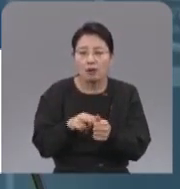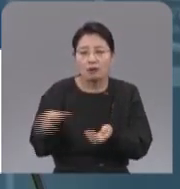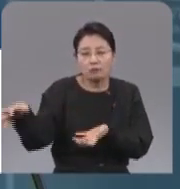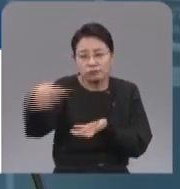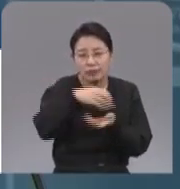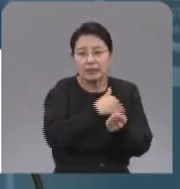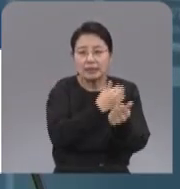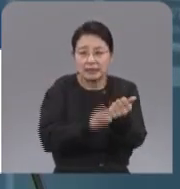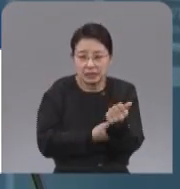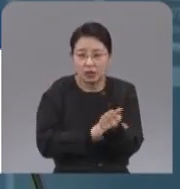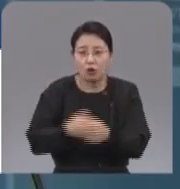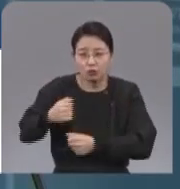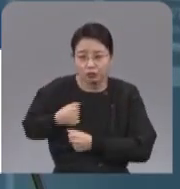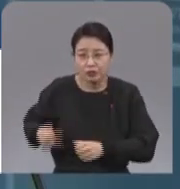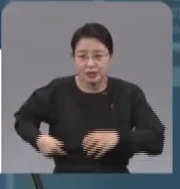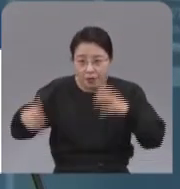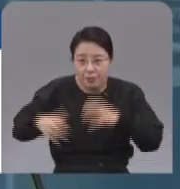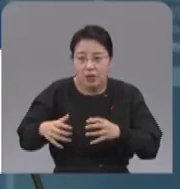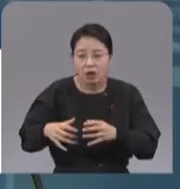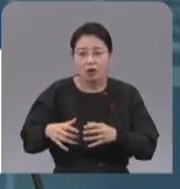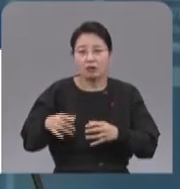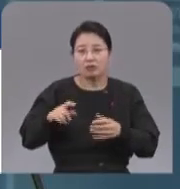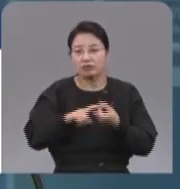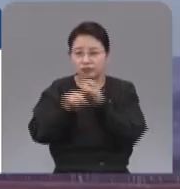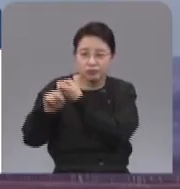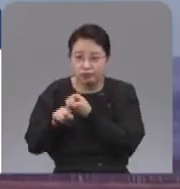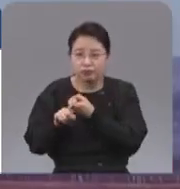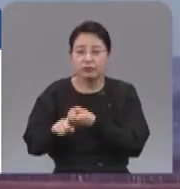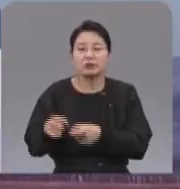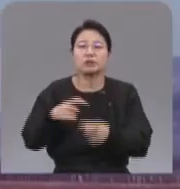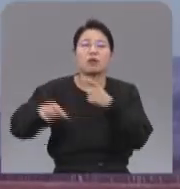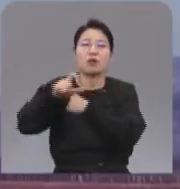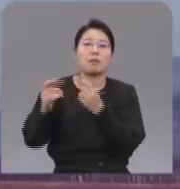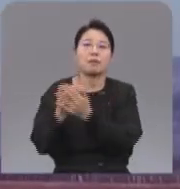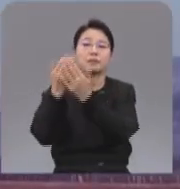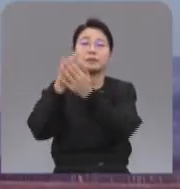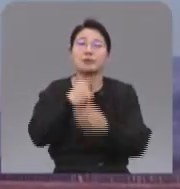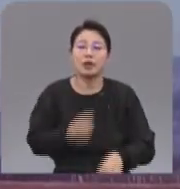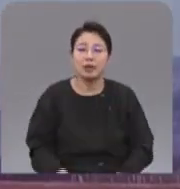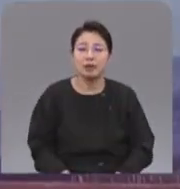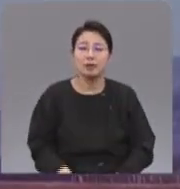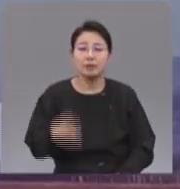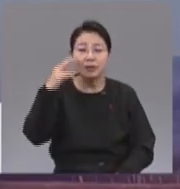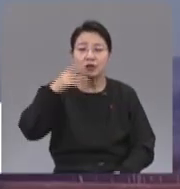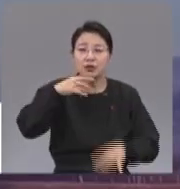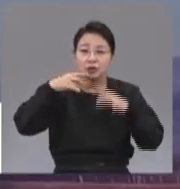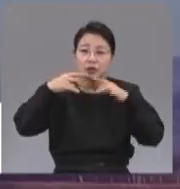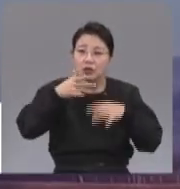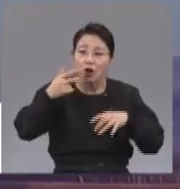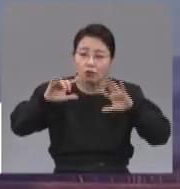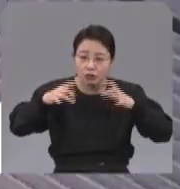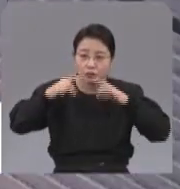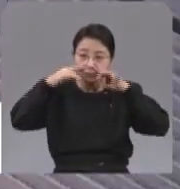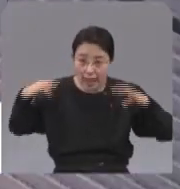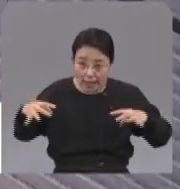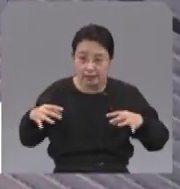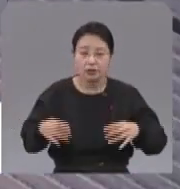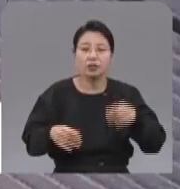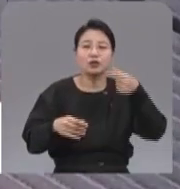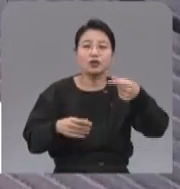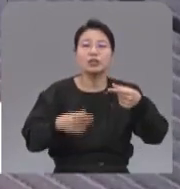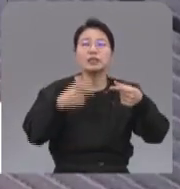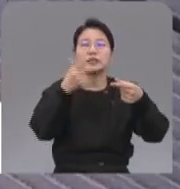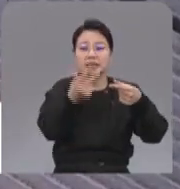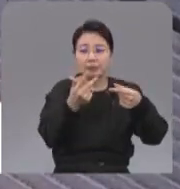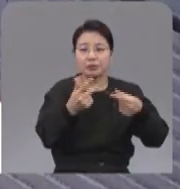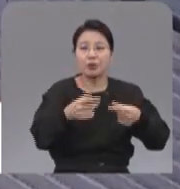giai đoạn 2024-2025 đã được bộ quốc phòng mỗi nước phê duyệt Bộ Quốc phòng Hàn Quốc cho biết đại diện ba nước đã nhấn mạnh sẽ tiếp tục tăng